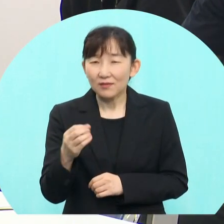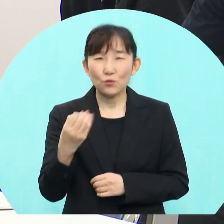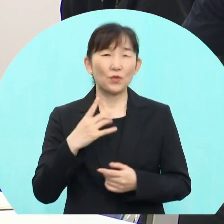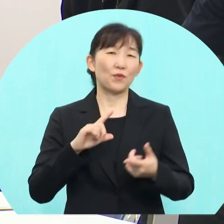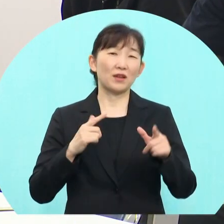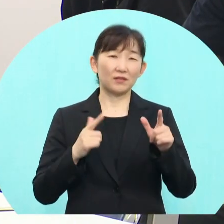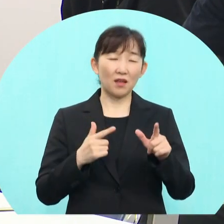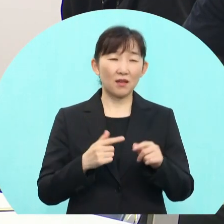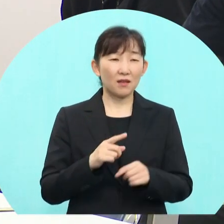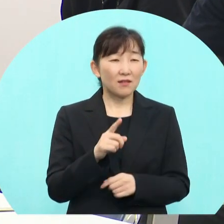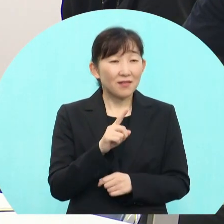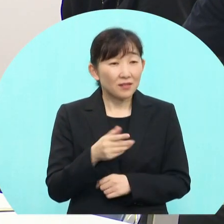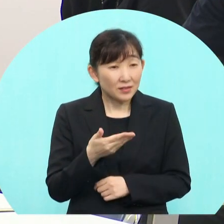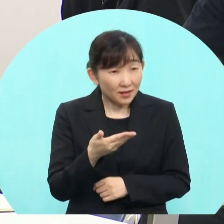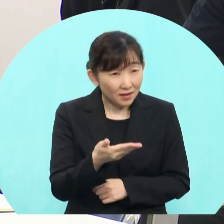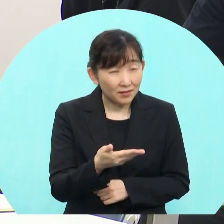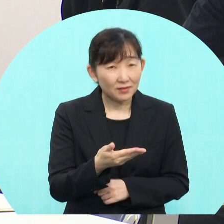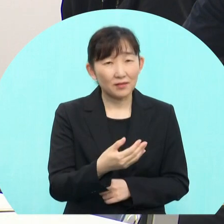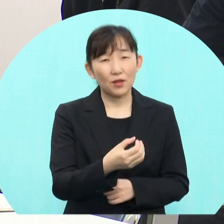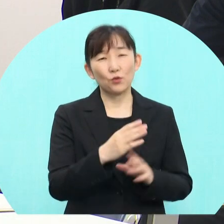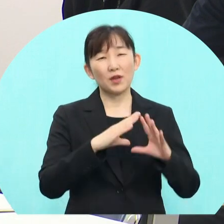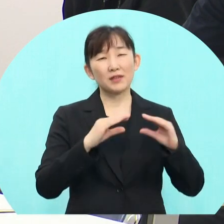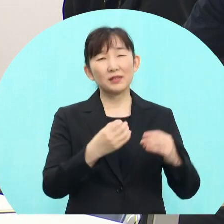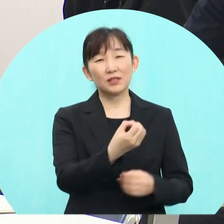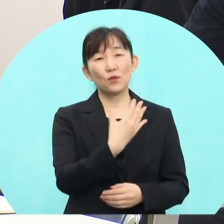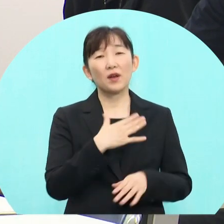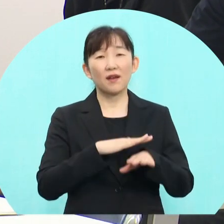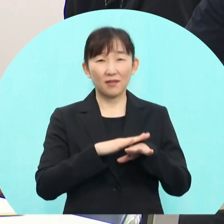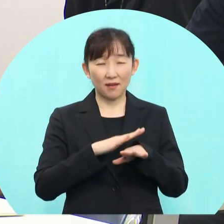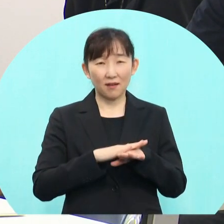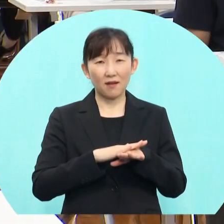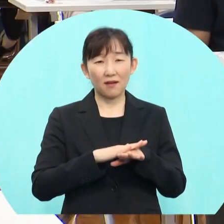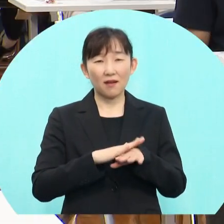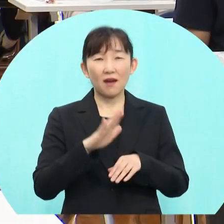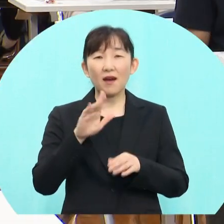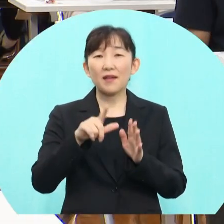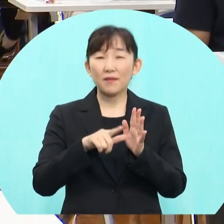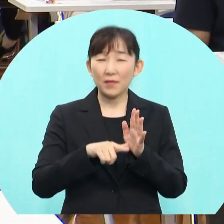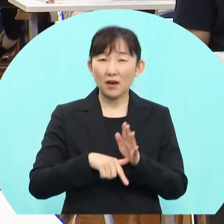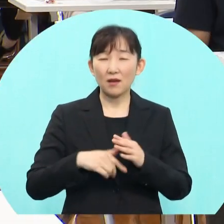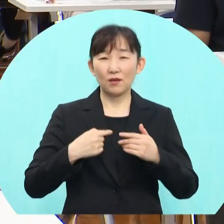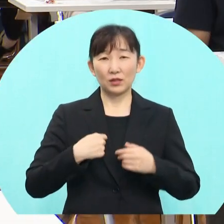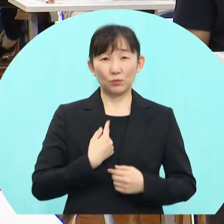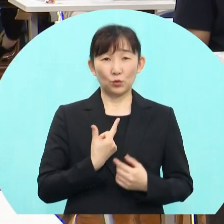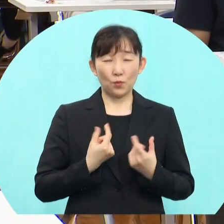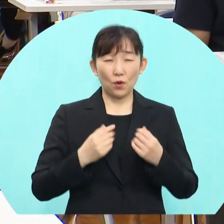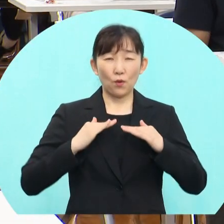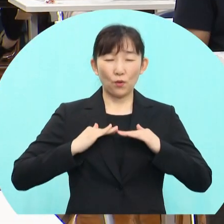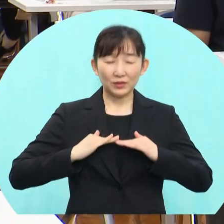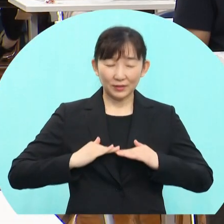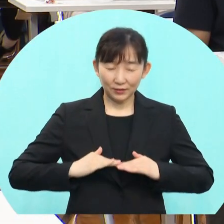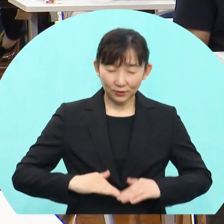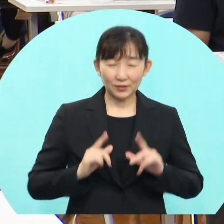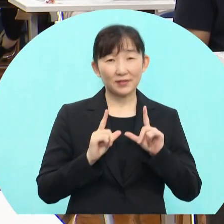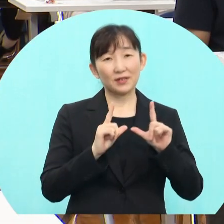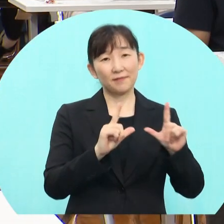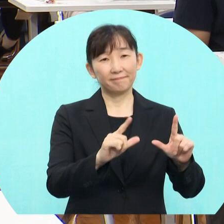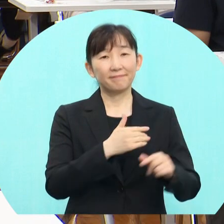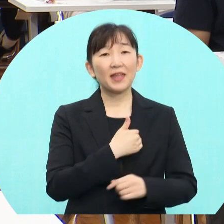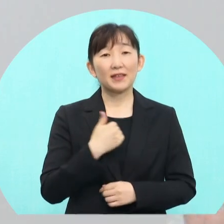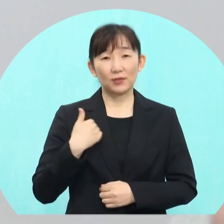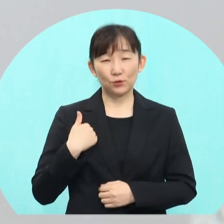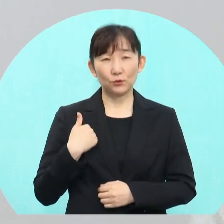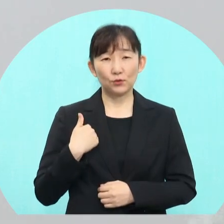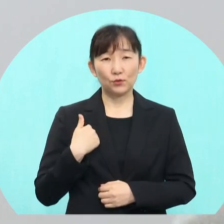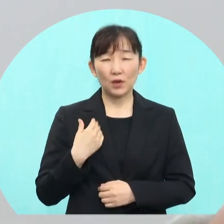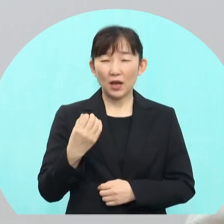、どうされましたかっていうその優しい一言があれば、こちらも落ち着いて答えることができるんですけども、